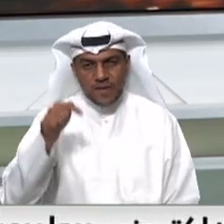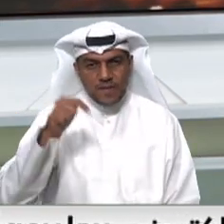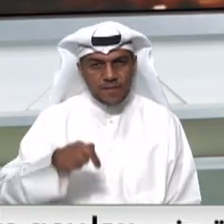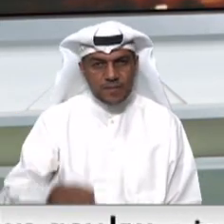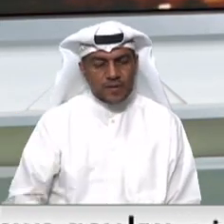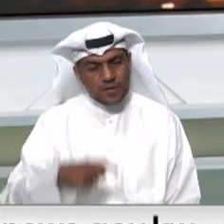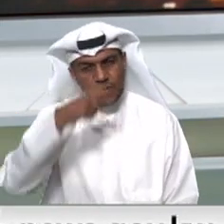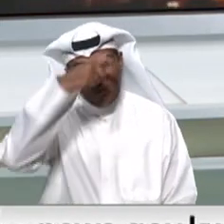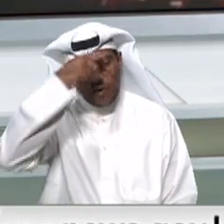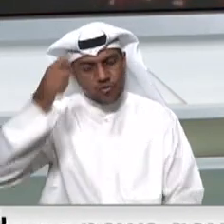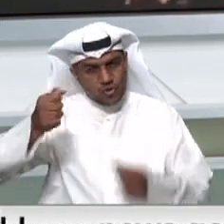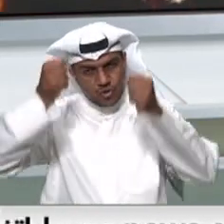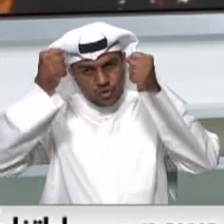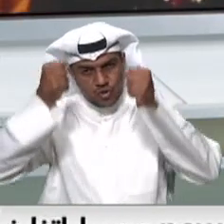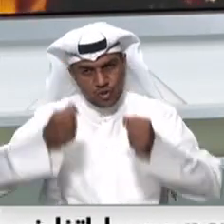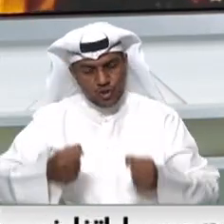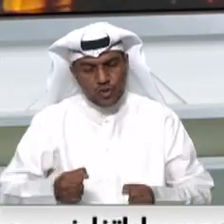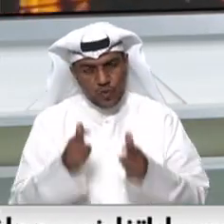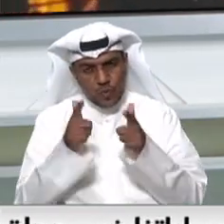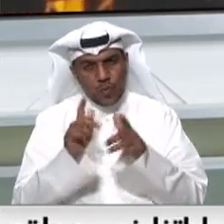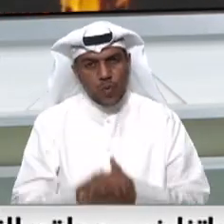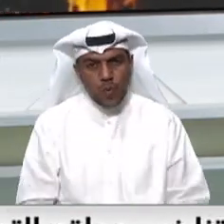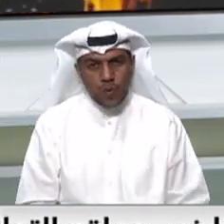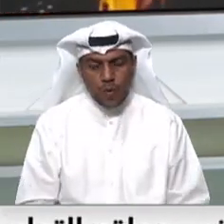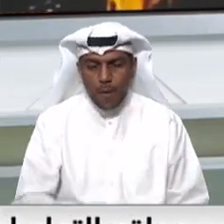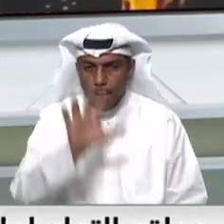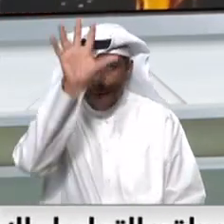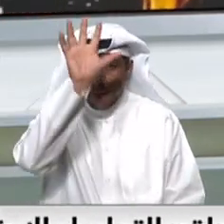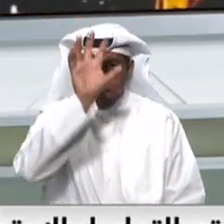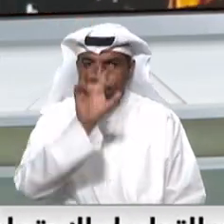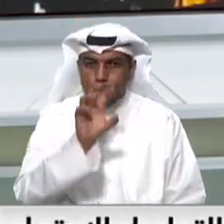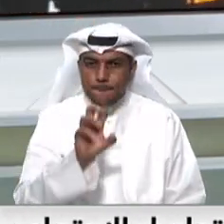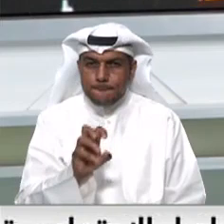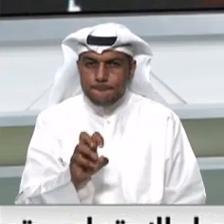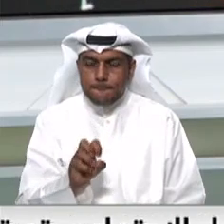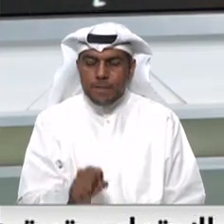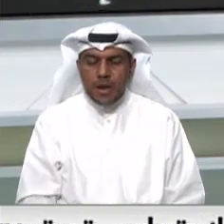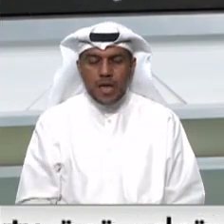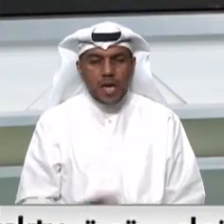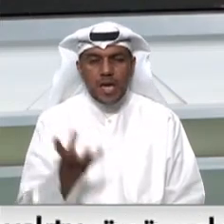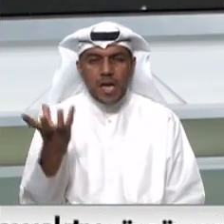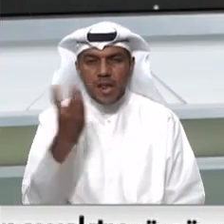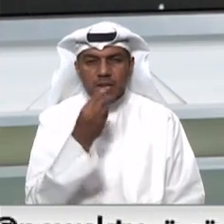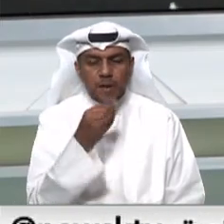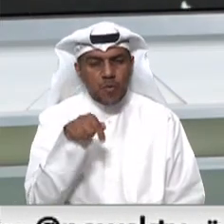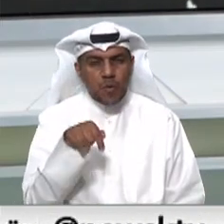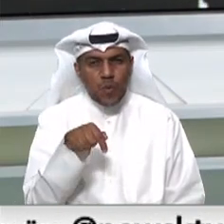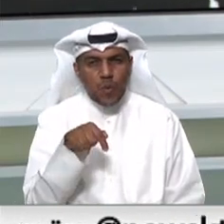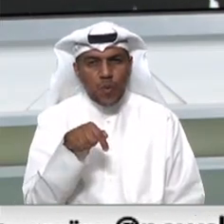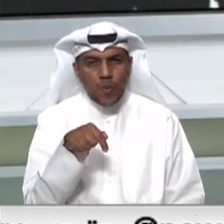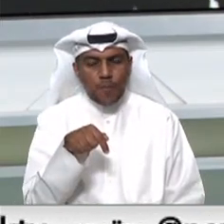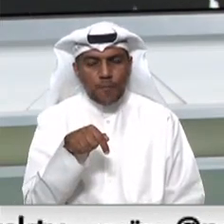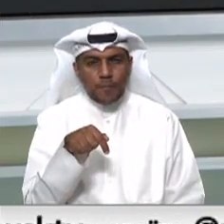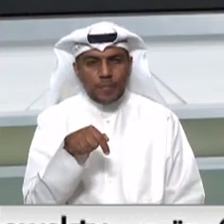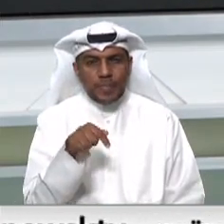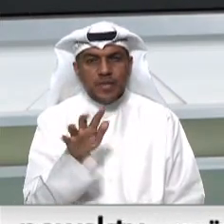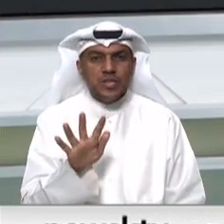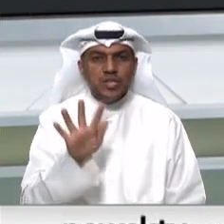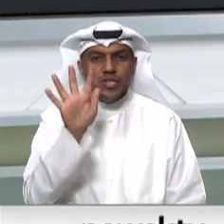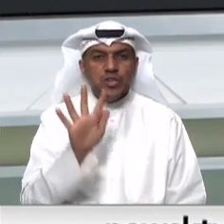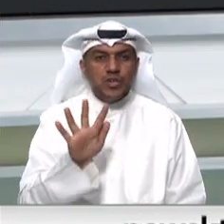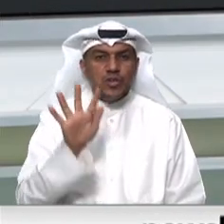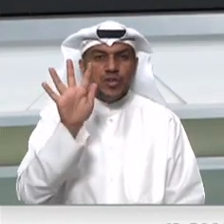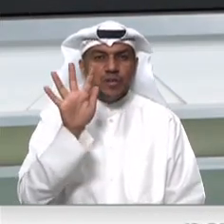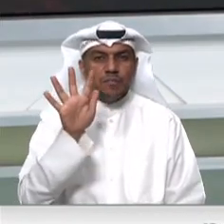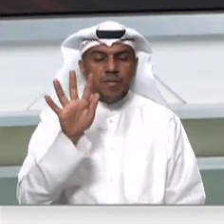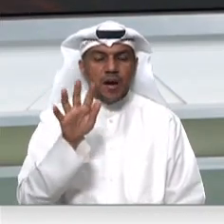أجواء شديدة الحرارة بالنهار وتميل إلى الحرارة بالليل. أعلى درجة حرارة سجلت اليوم كانت في شمال بلاد مزارع